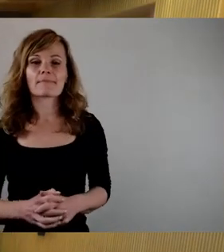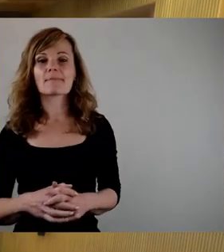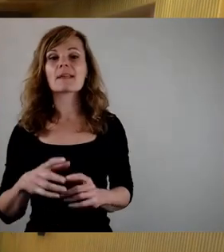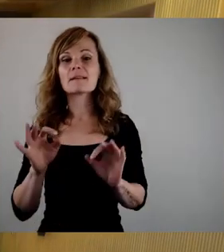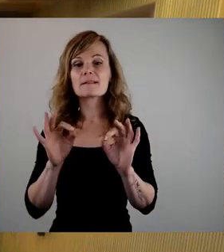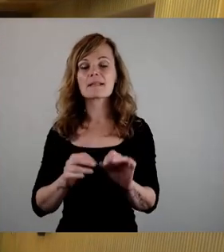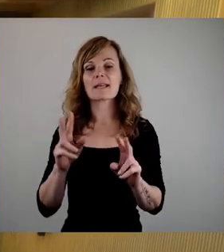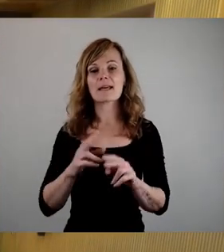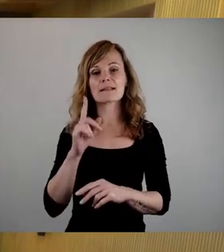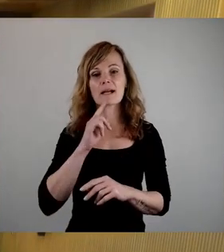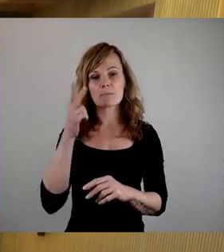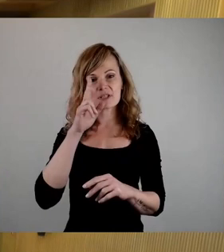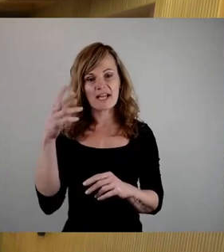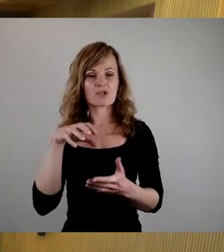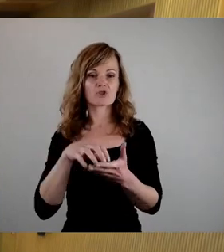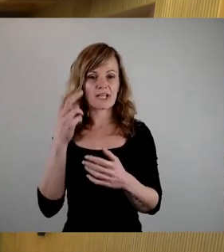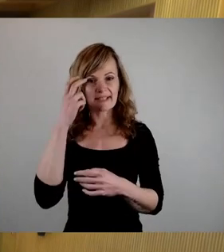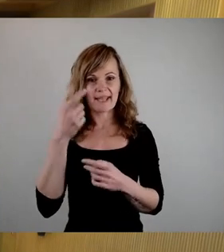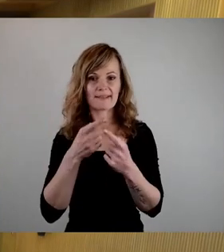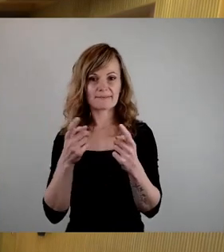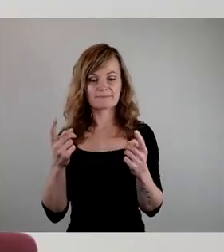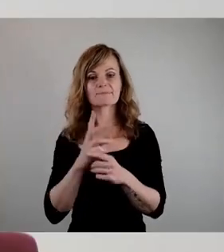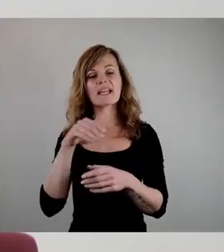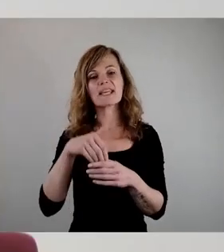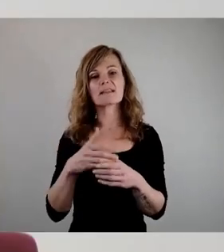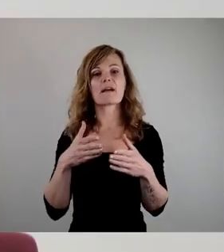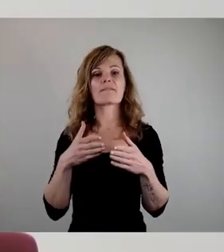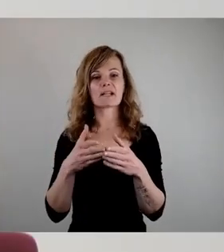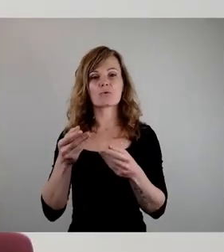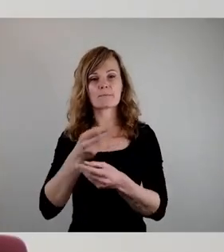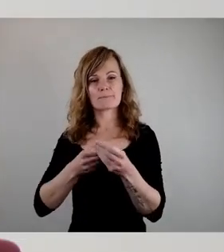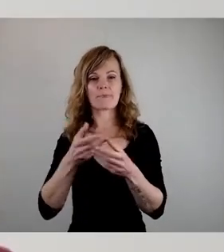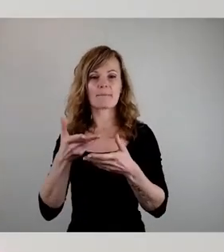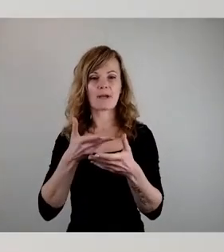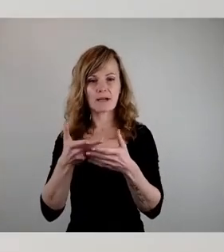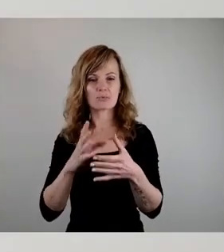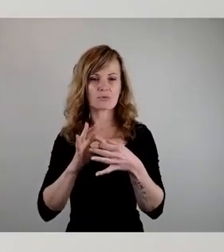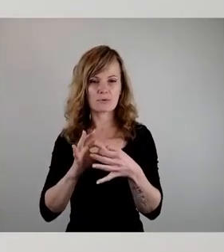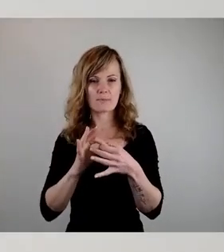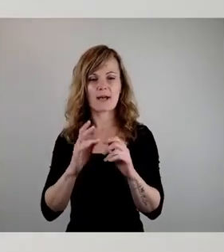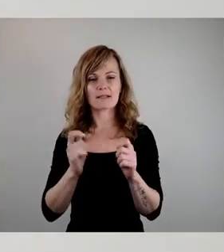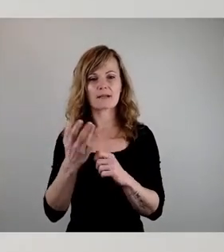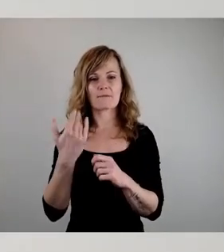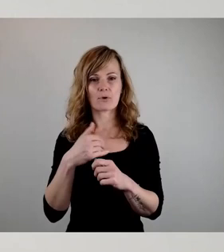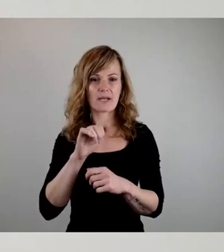bei den interfraktionellen Beratungen zu dem Antrag von der SPD haben wir